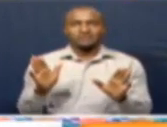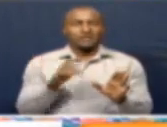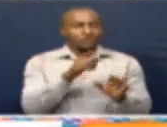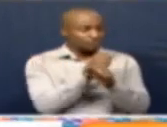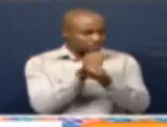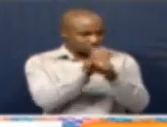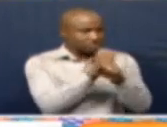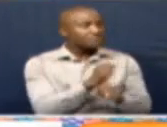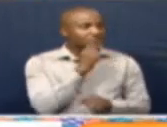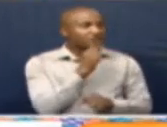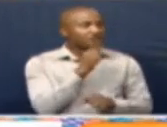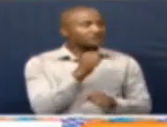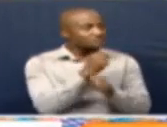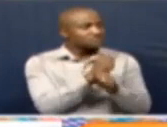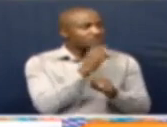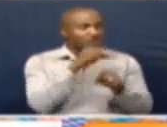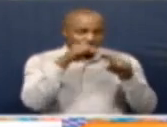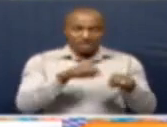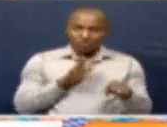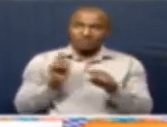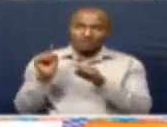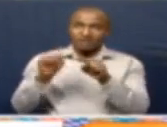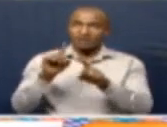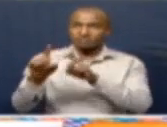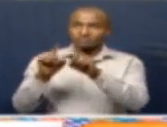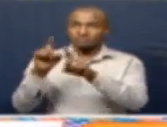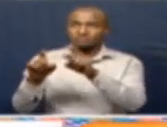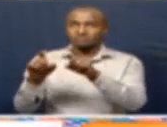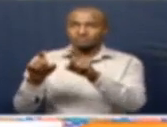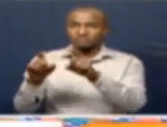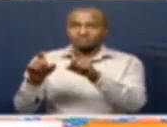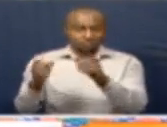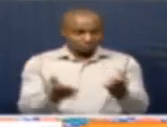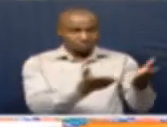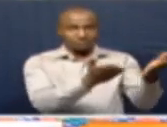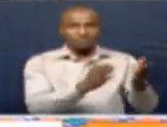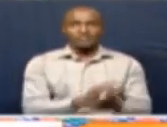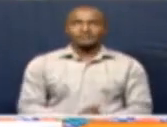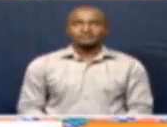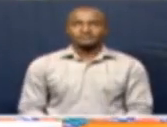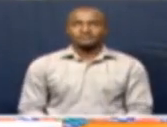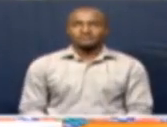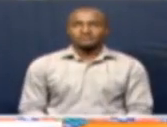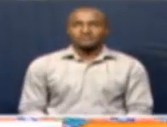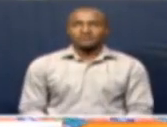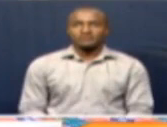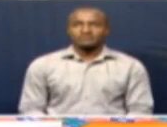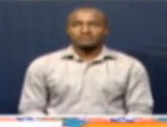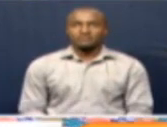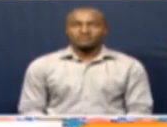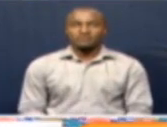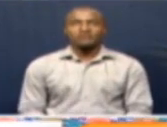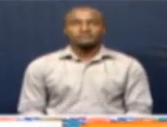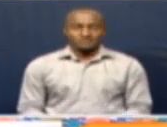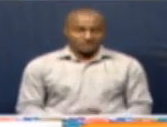wanaume. Sasa leo wamekuja wakuulize maswali. Kwa hivyo mimi nimewaacha karibuni. Mwenzeni Bi Msafwari maswali. Sasa kwanza iko Msafwari anasema kwamba mambo nao